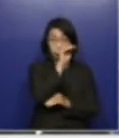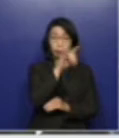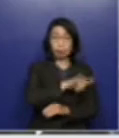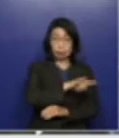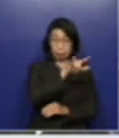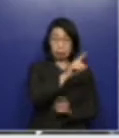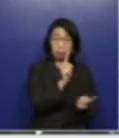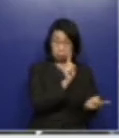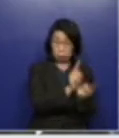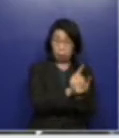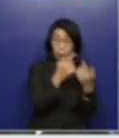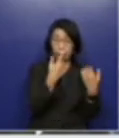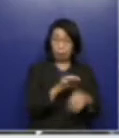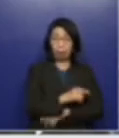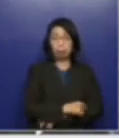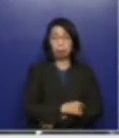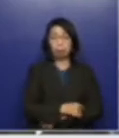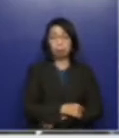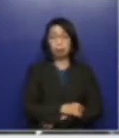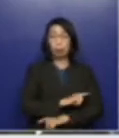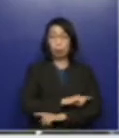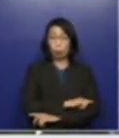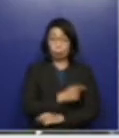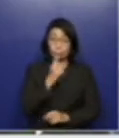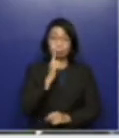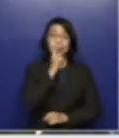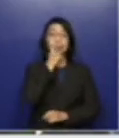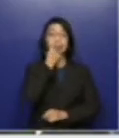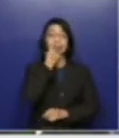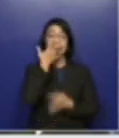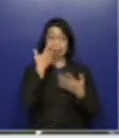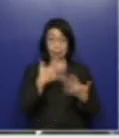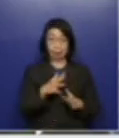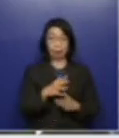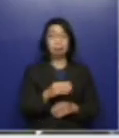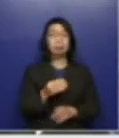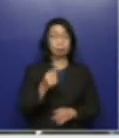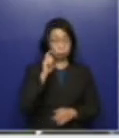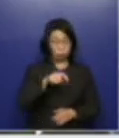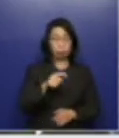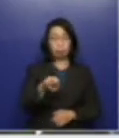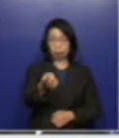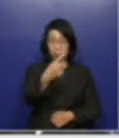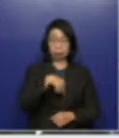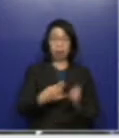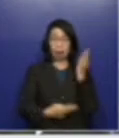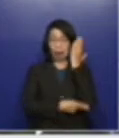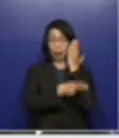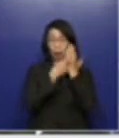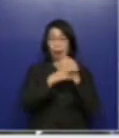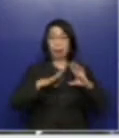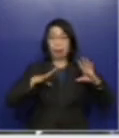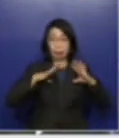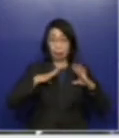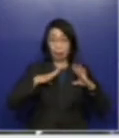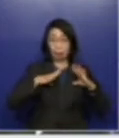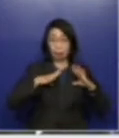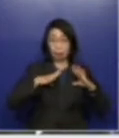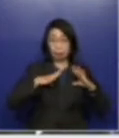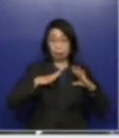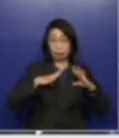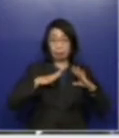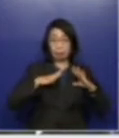โมงรายงานผลตั้งแต่หลังตรวจและอนุญาตให้กลับมาพักที่โรงแรมโดยไม่มีบริการ